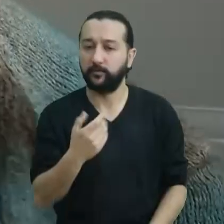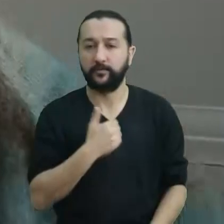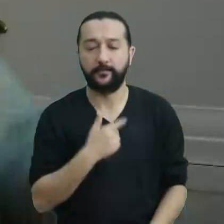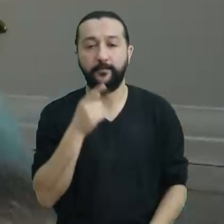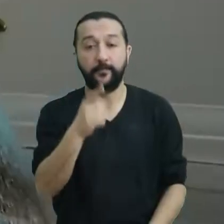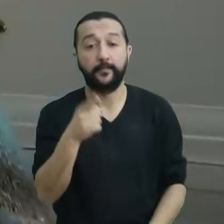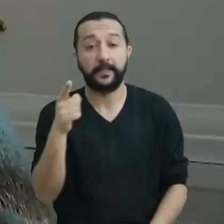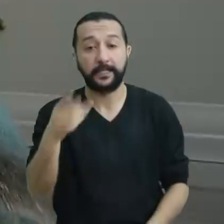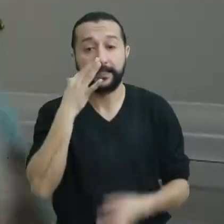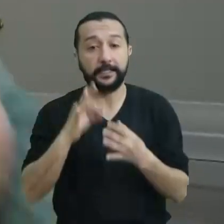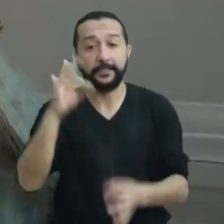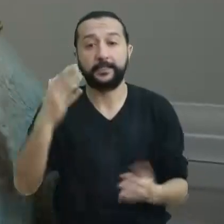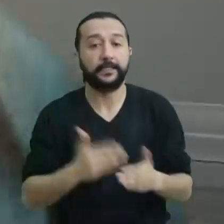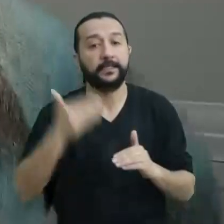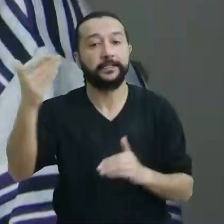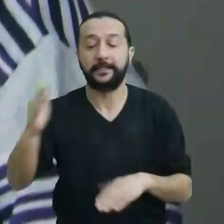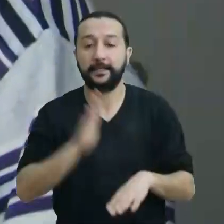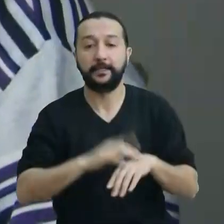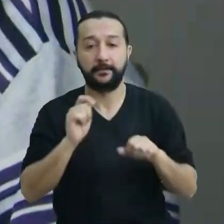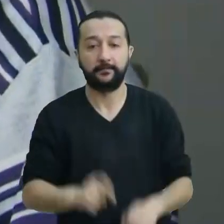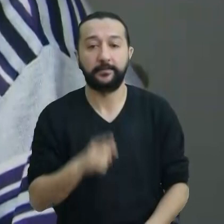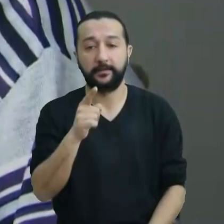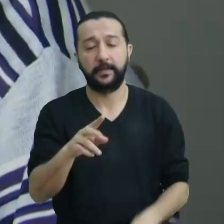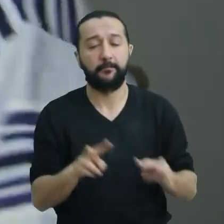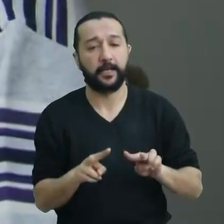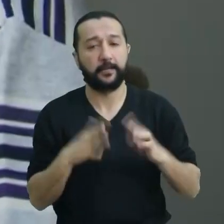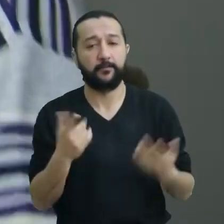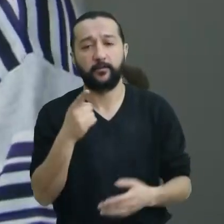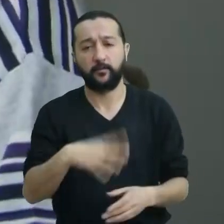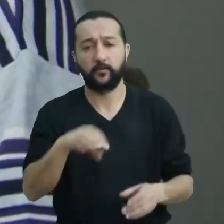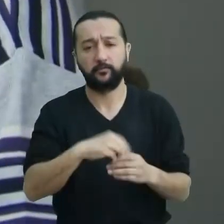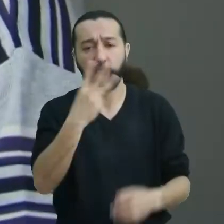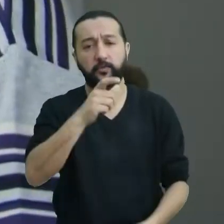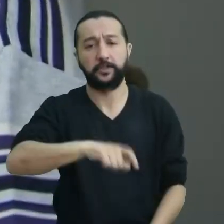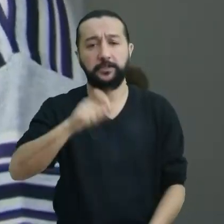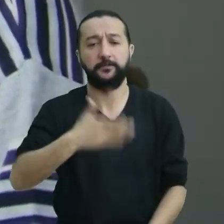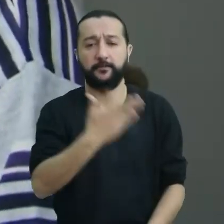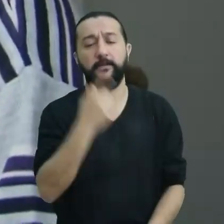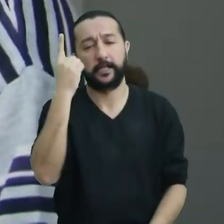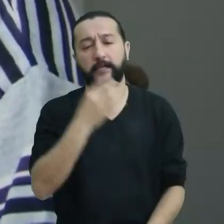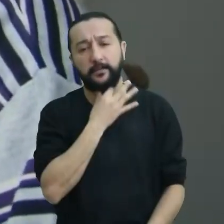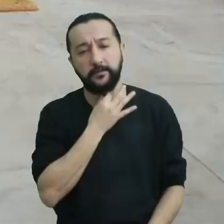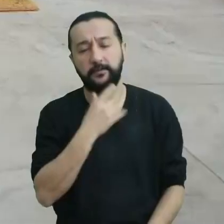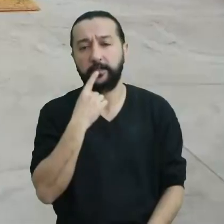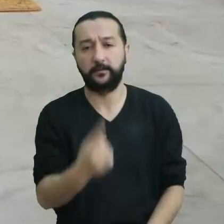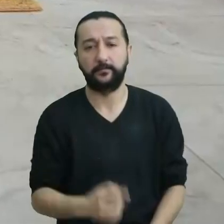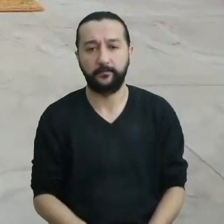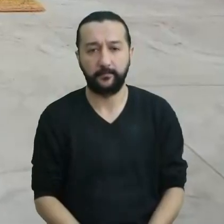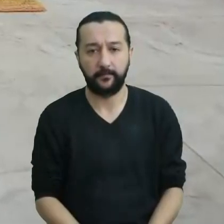bulurum. Ya oradaki insanları nasıl çıkaracaksın acaba? Aman Meryem ya. Topu topu üç kişiler Allah aşkına ya.